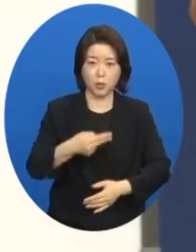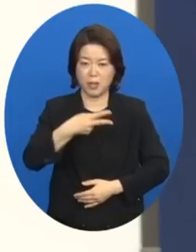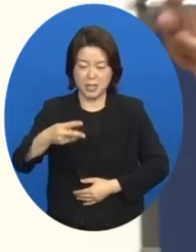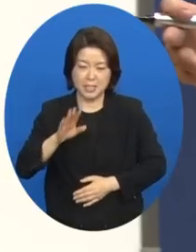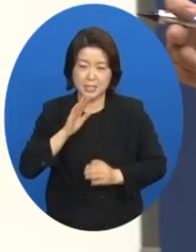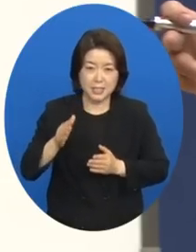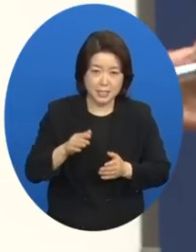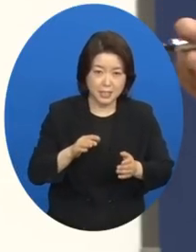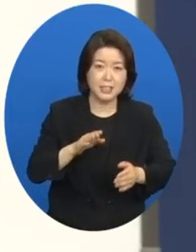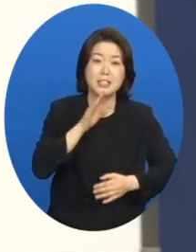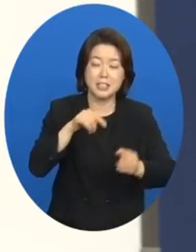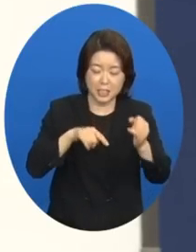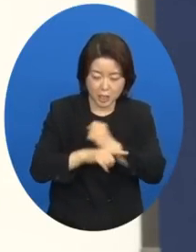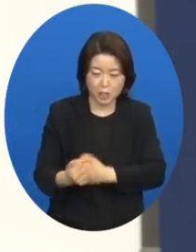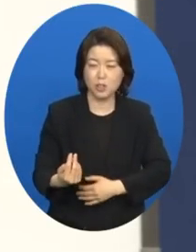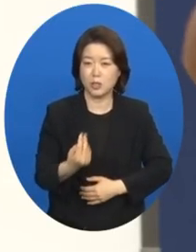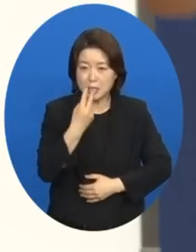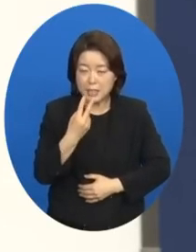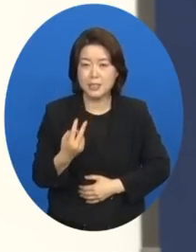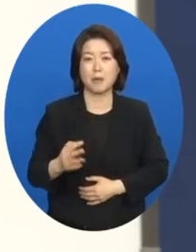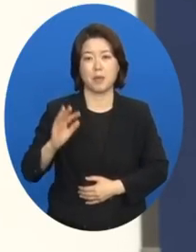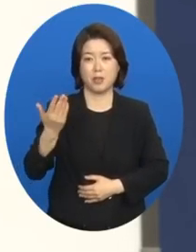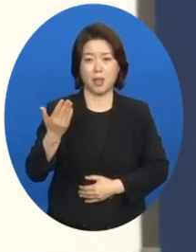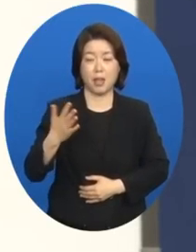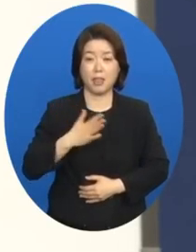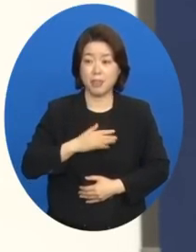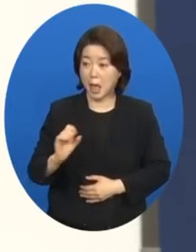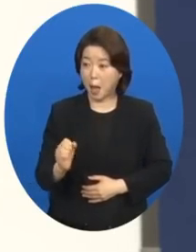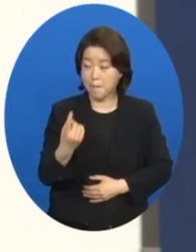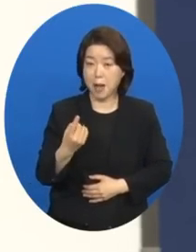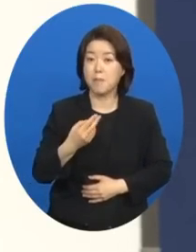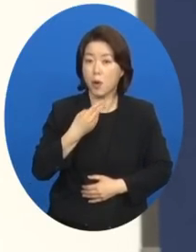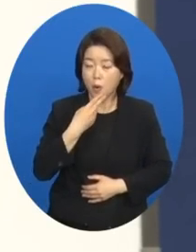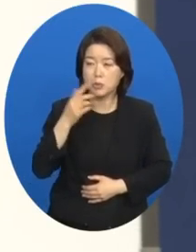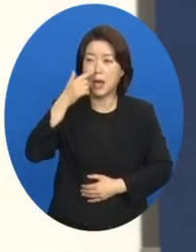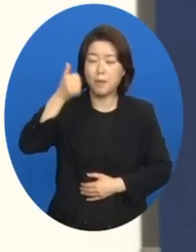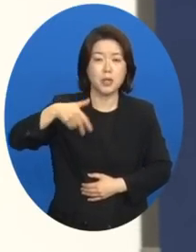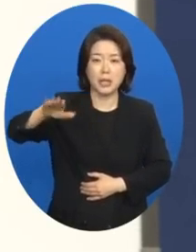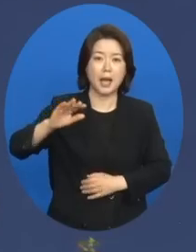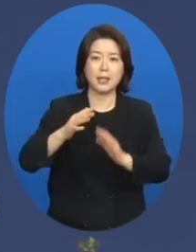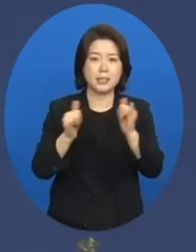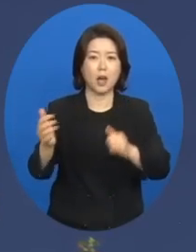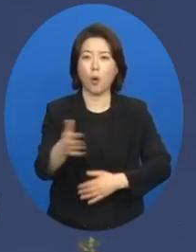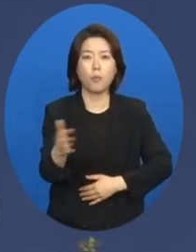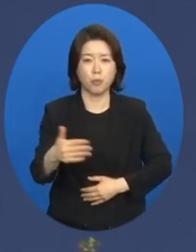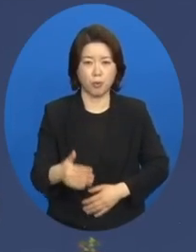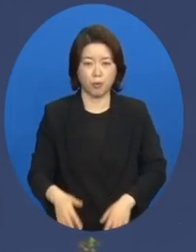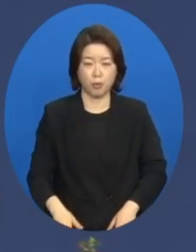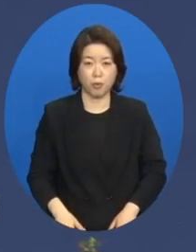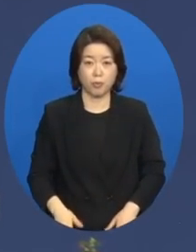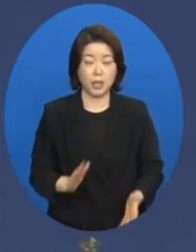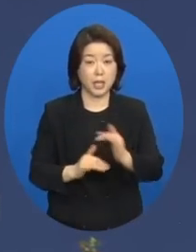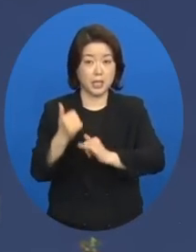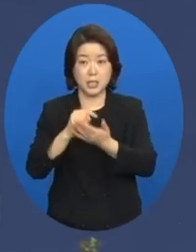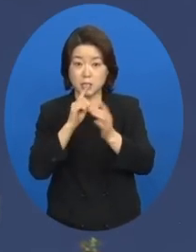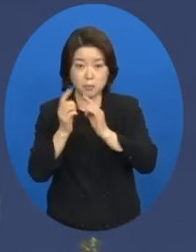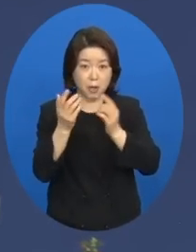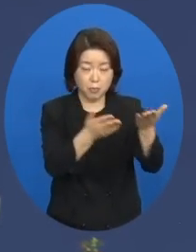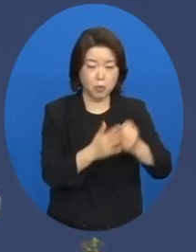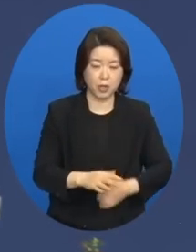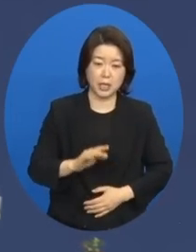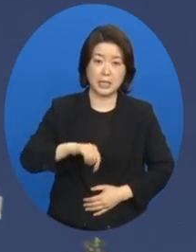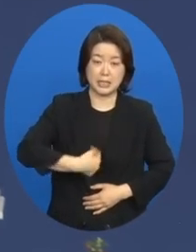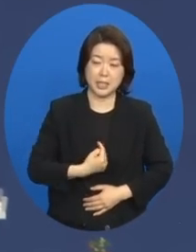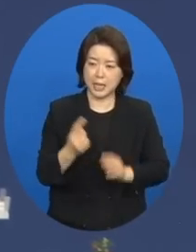진리요 생명이니 나로 말미암아 아버지께로 올 자가 없다. 예수님이 뭐라고 말씀하냐면 당신이 친히 길이